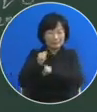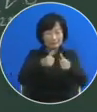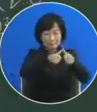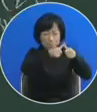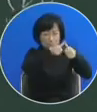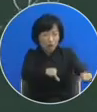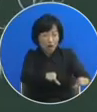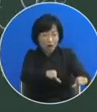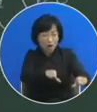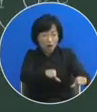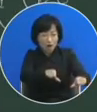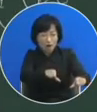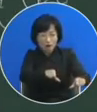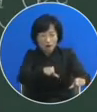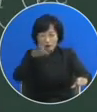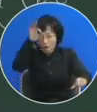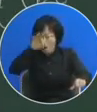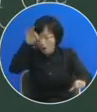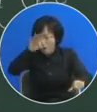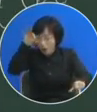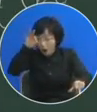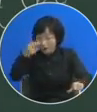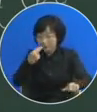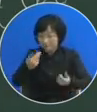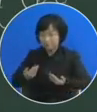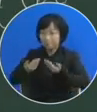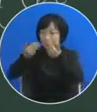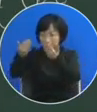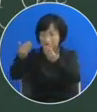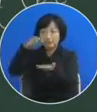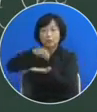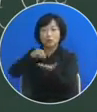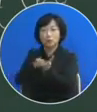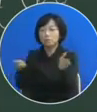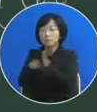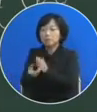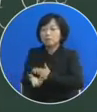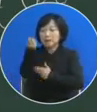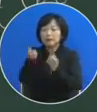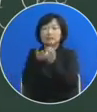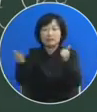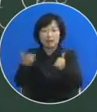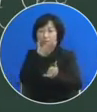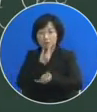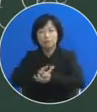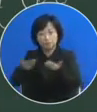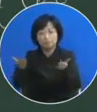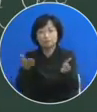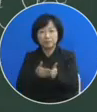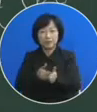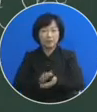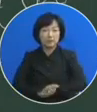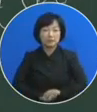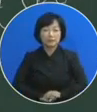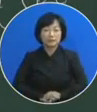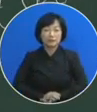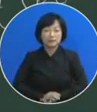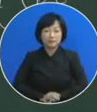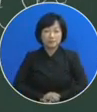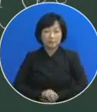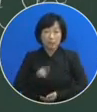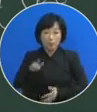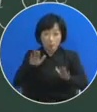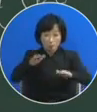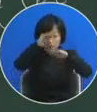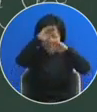건 믿음 가진 자에게 축복을 허락해 주셨다. Age by age, to break down these forces of darkness, God gave His blessing to those who stake their lives and knew this. 이걸 딱 회복하시길